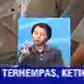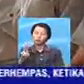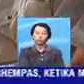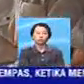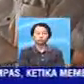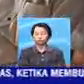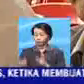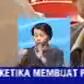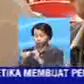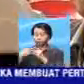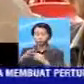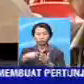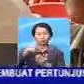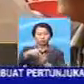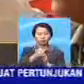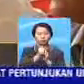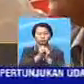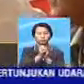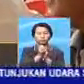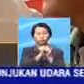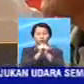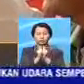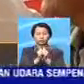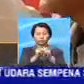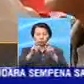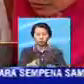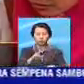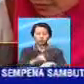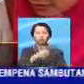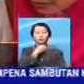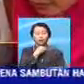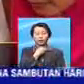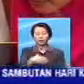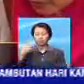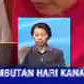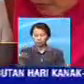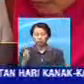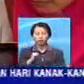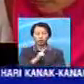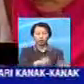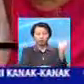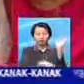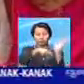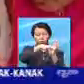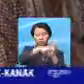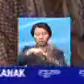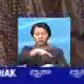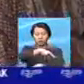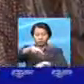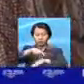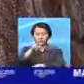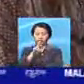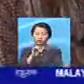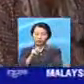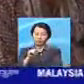Ditemui selepas program pemimpin bersama rakyat di Kampung Tanah Merah Lubuk Merbau Perak, beliau yang juga ahli Parlimen Padang Rengas menjelaskan